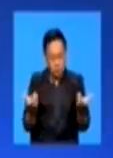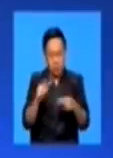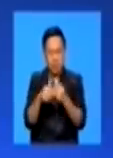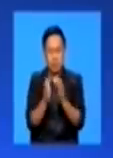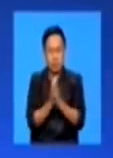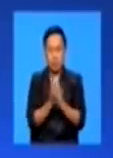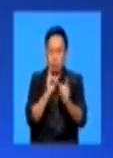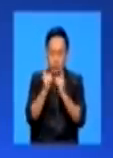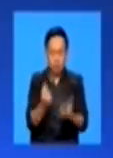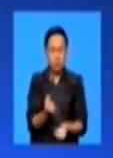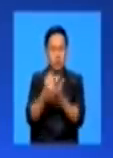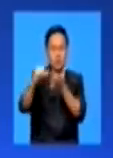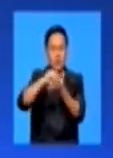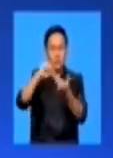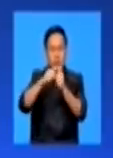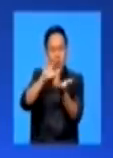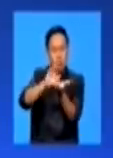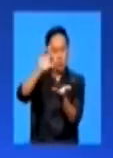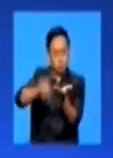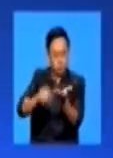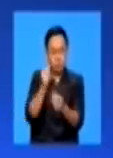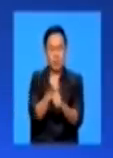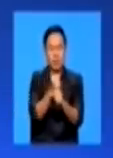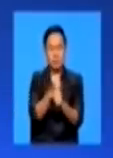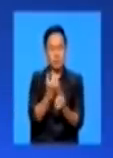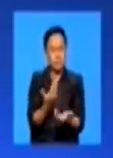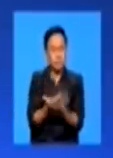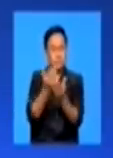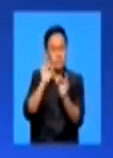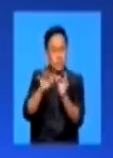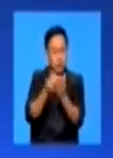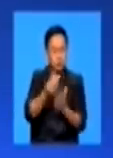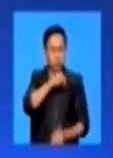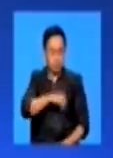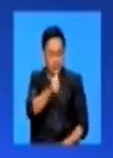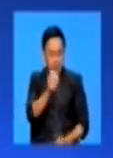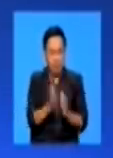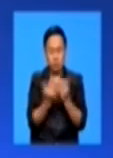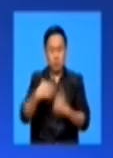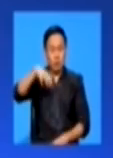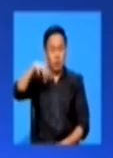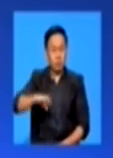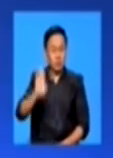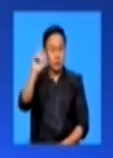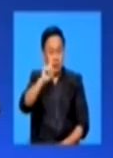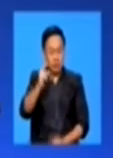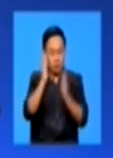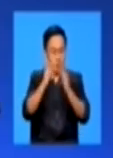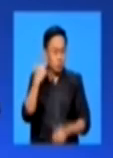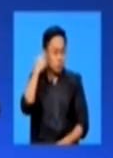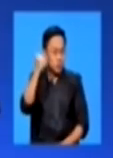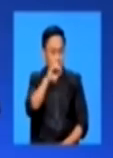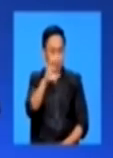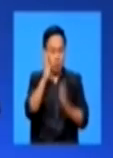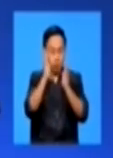ยสามารถลดการสูญเสียในวงจรการผลิตได้นะครับทั้งนี้สถานประกอบกิจการที่มีลูกจ้างตั้งแต่100คนขึ้นไปนั้นกฎหมายกำหนด